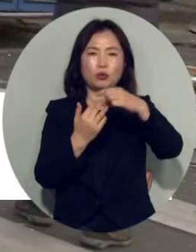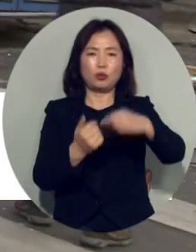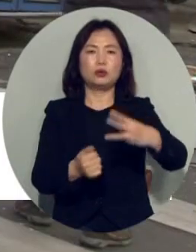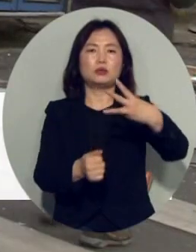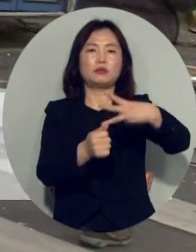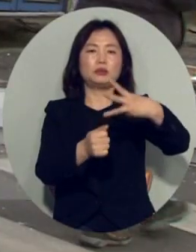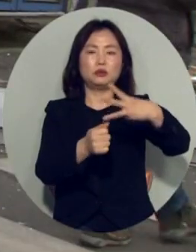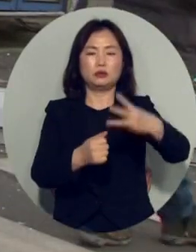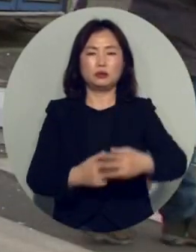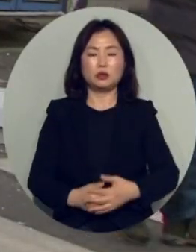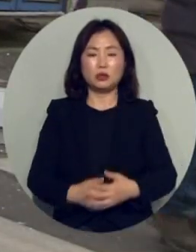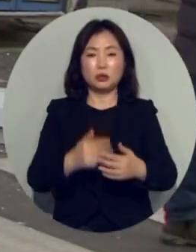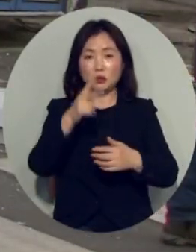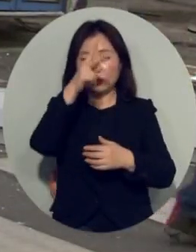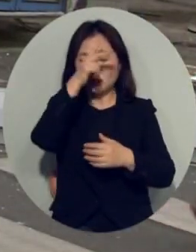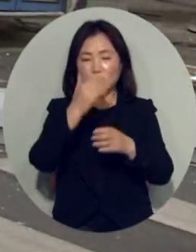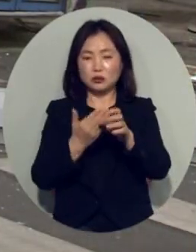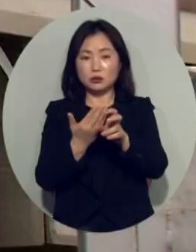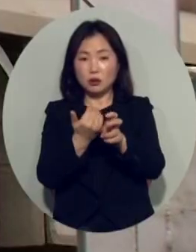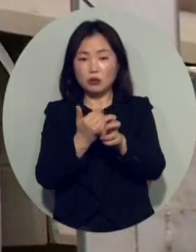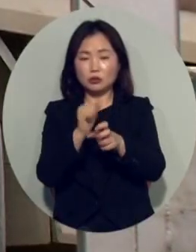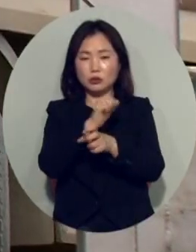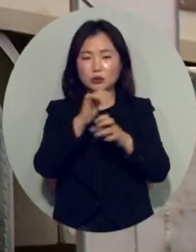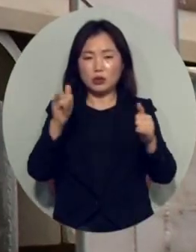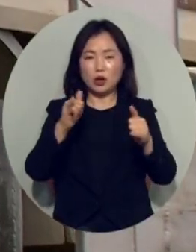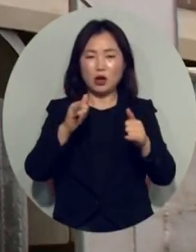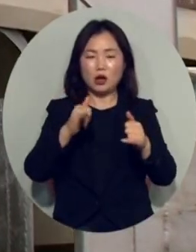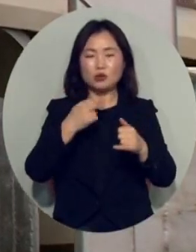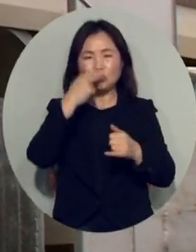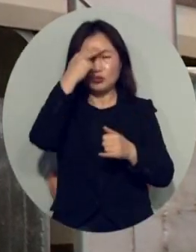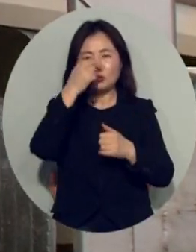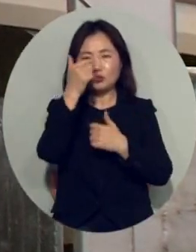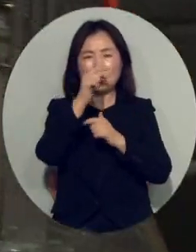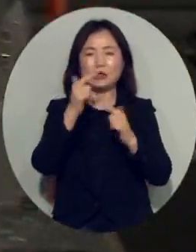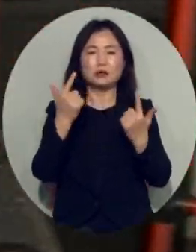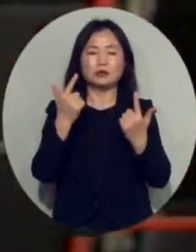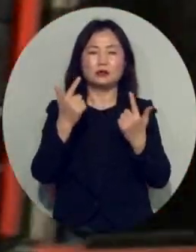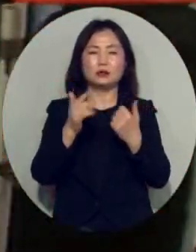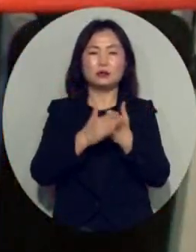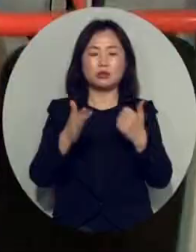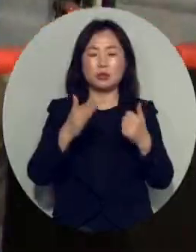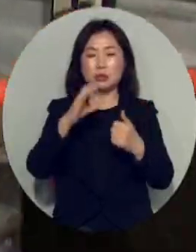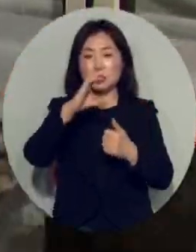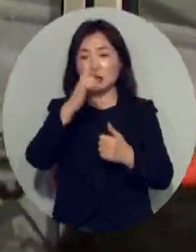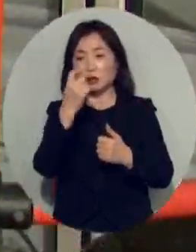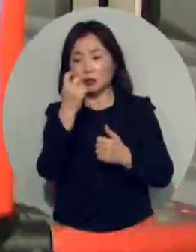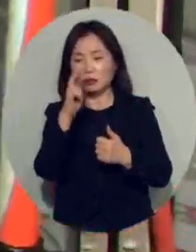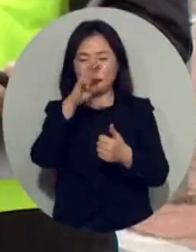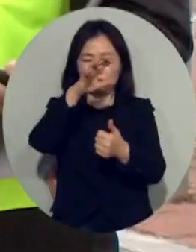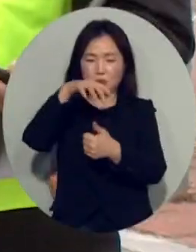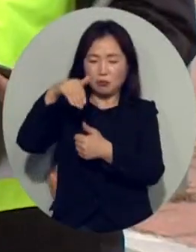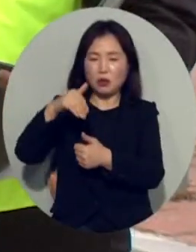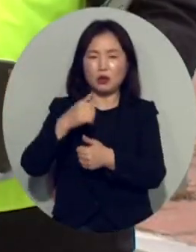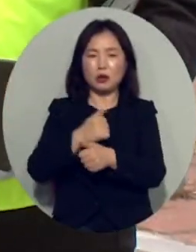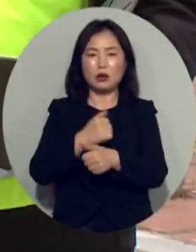난 게. 경찰은 트럭과 버스 운전자 모두 음주 상태는 아니었다며 주변 CCTV 등을 확보해